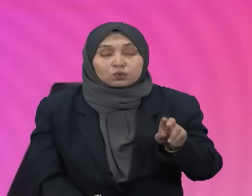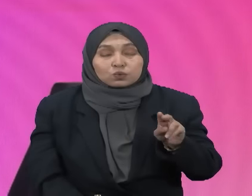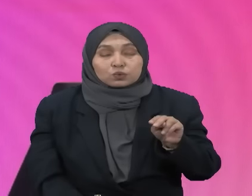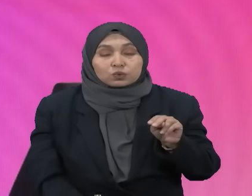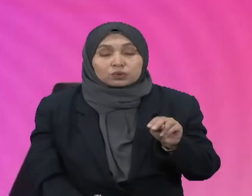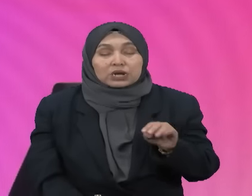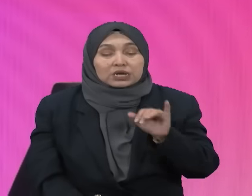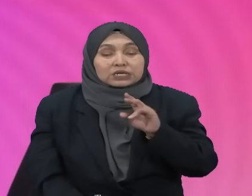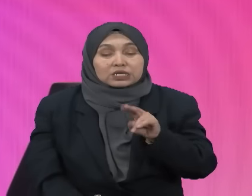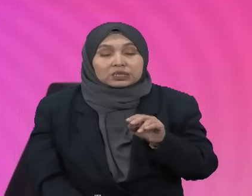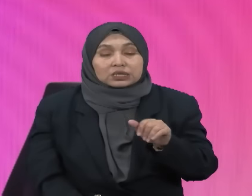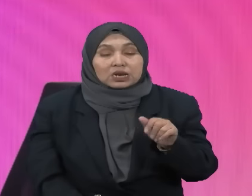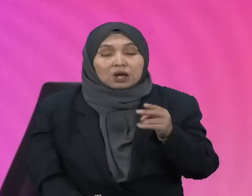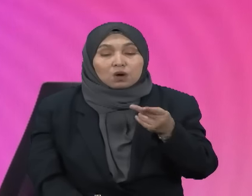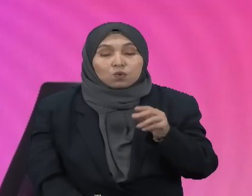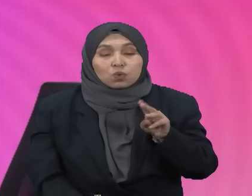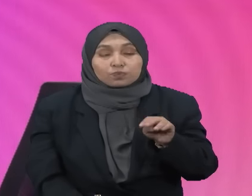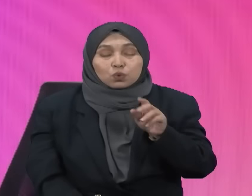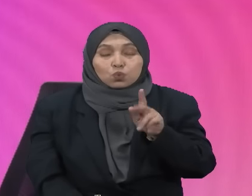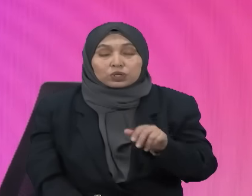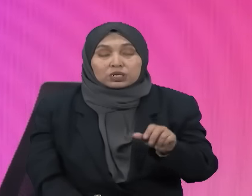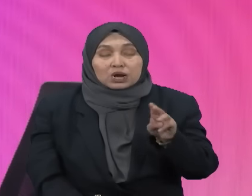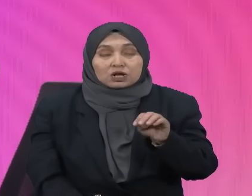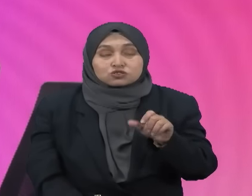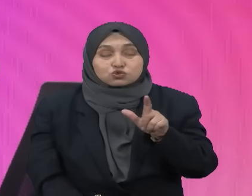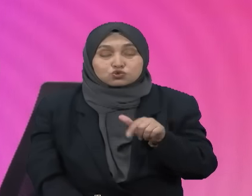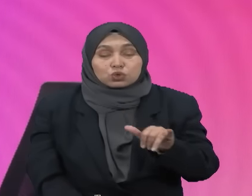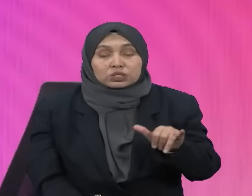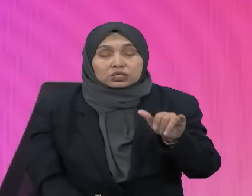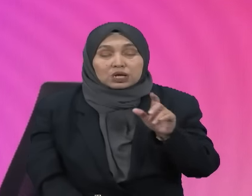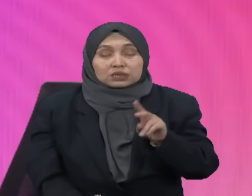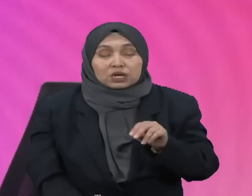Yatatahharun. Innahum unasun